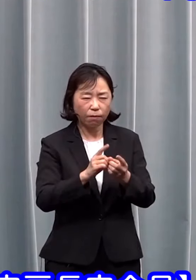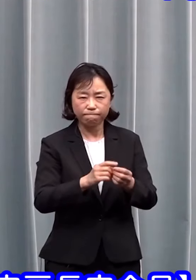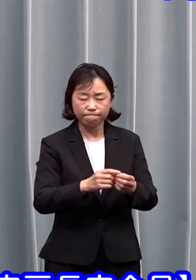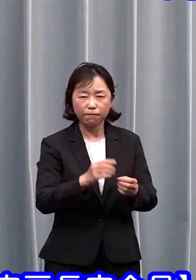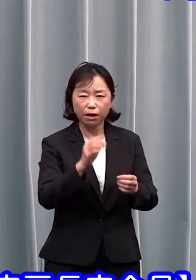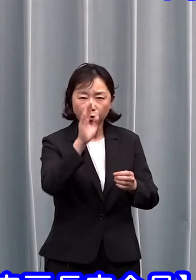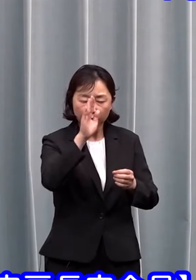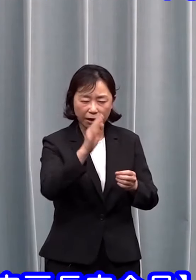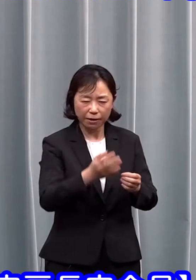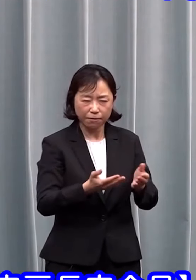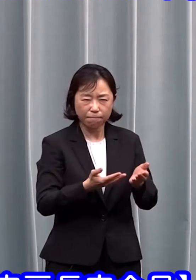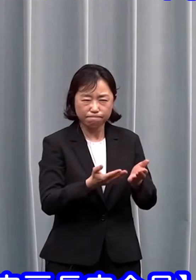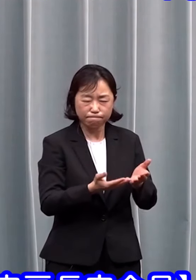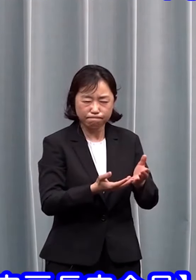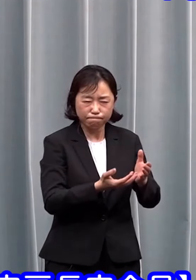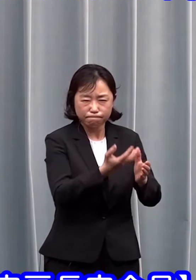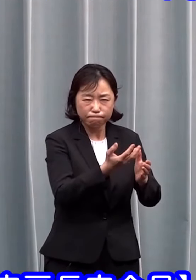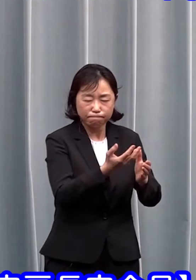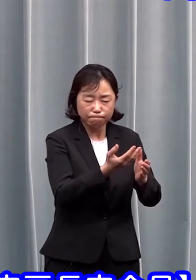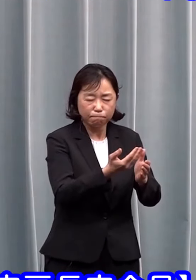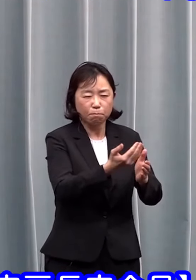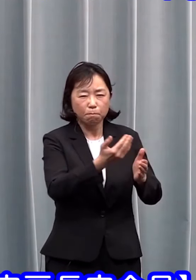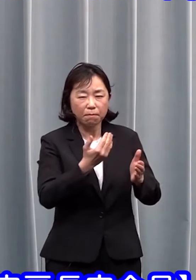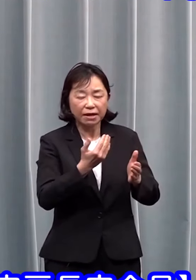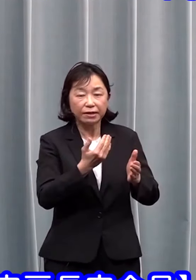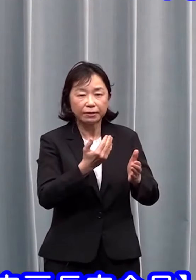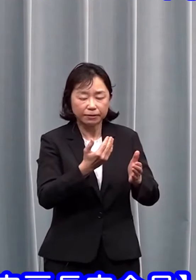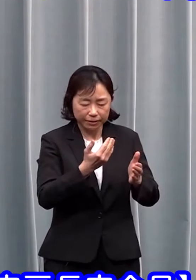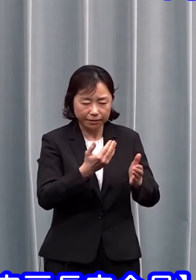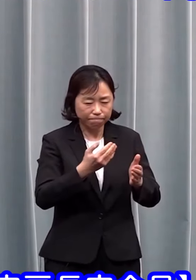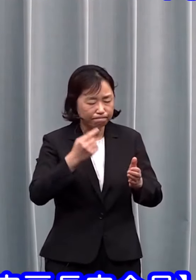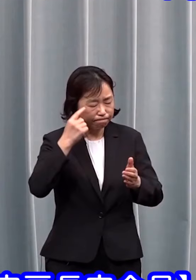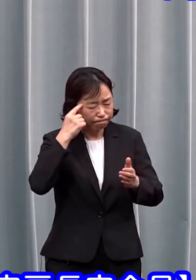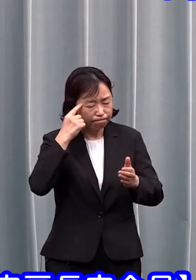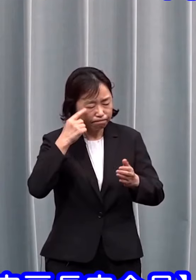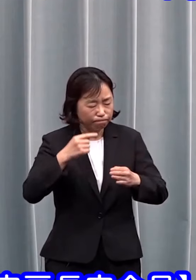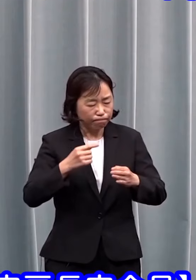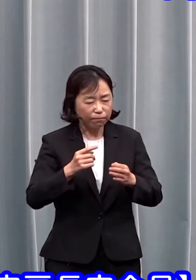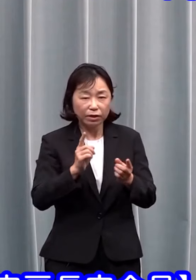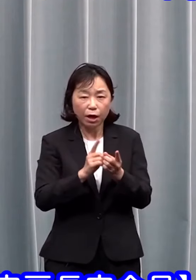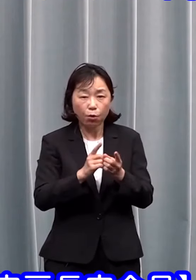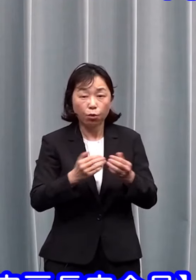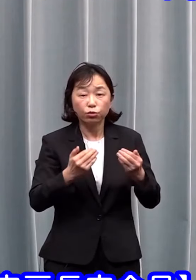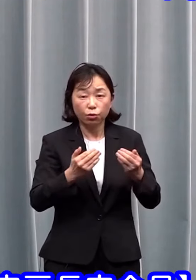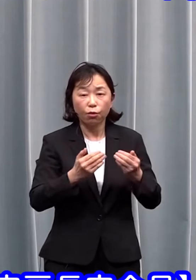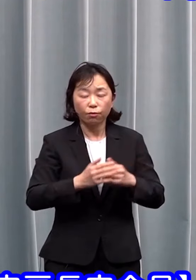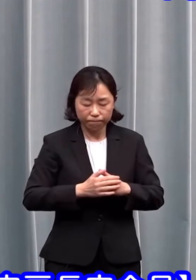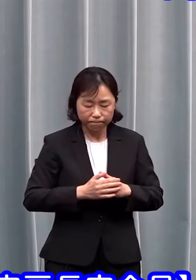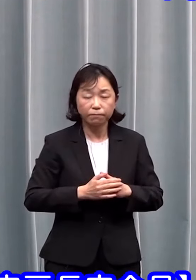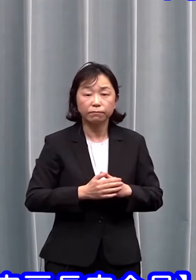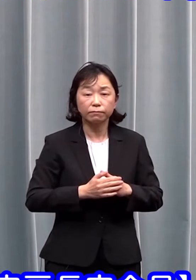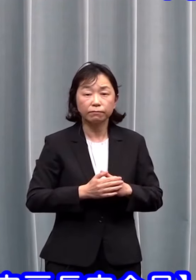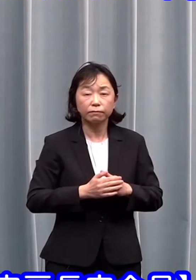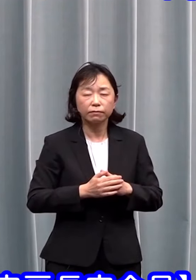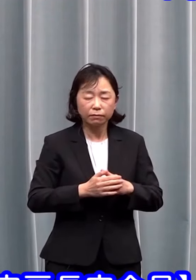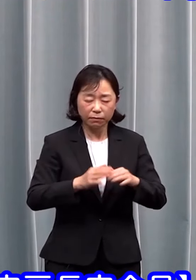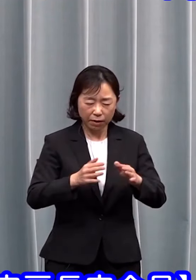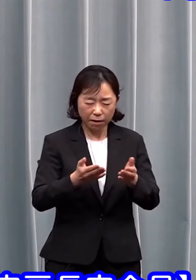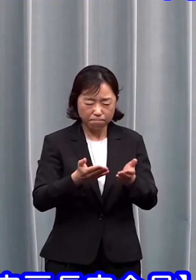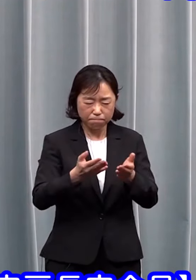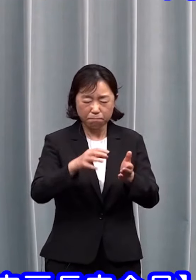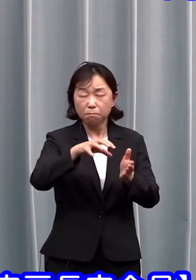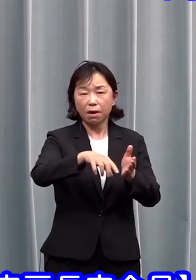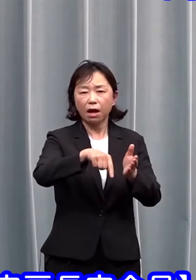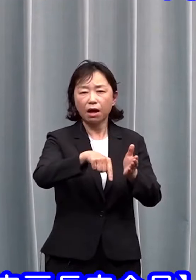生かすために、しっかりと継承していく必要があると認識をしております。他方で被災地においては、